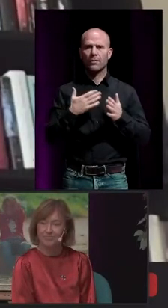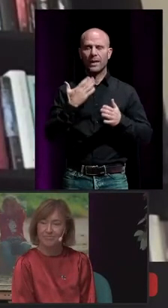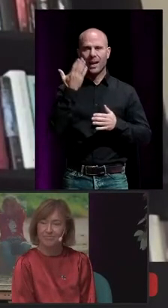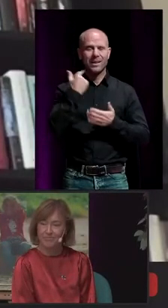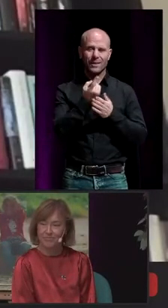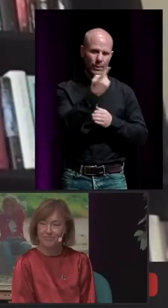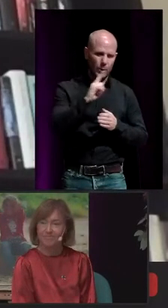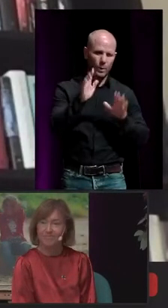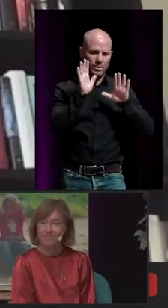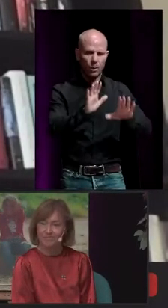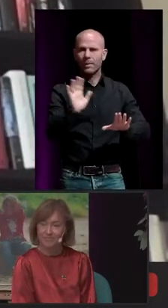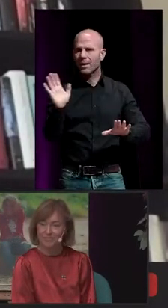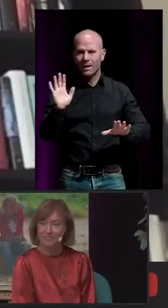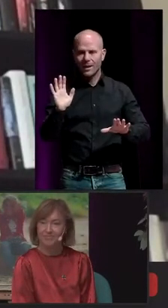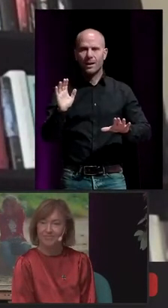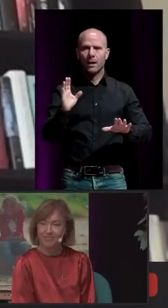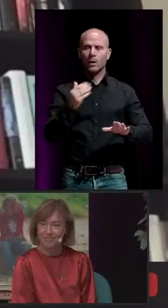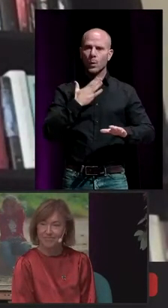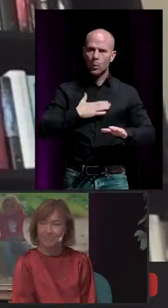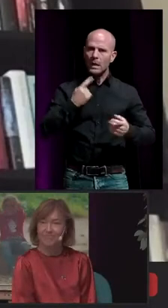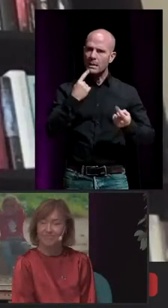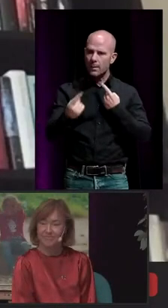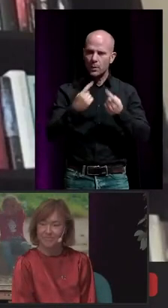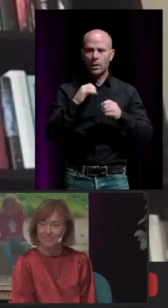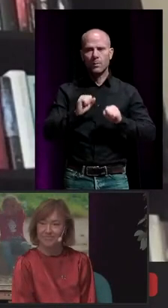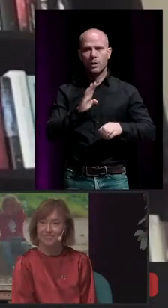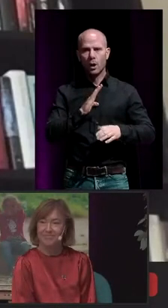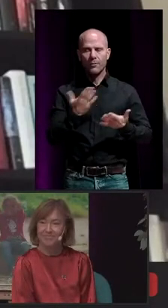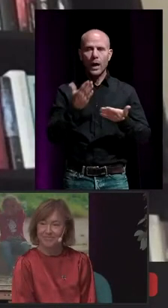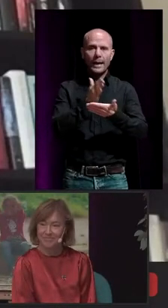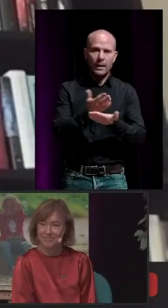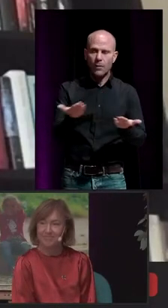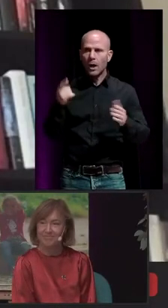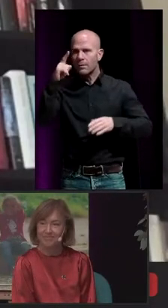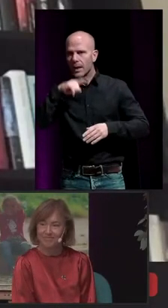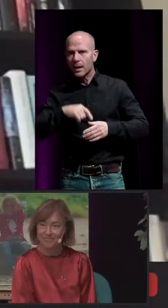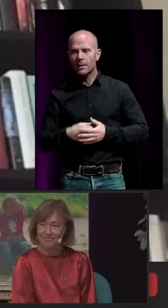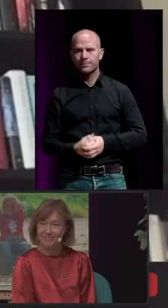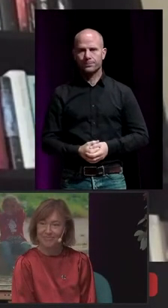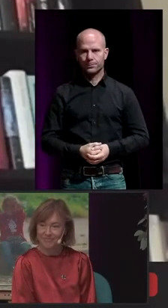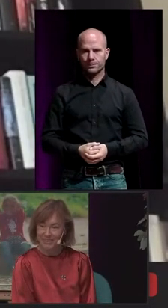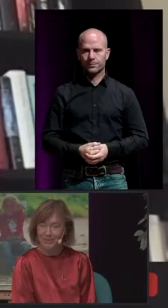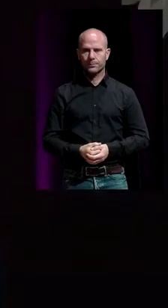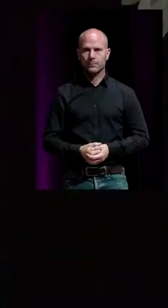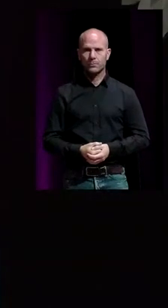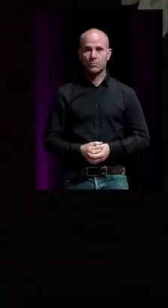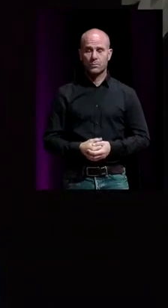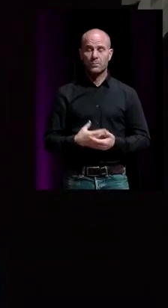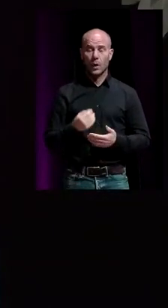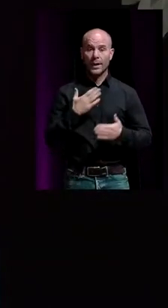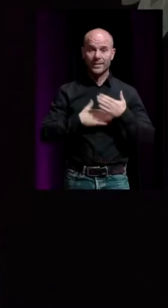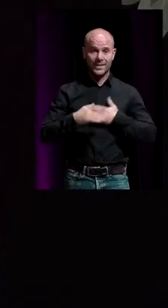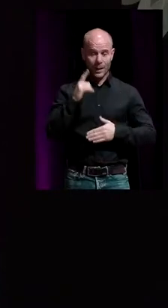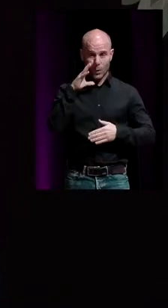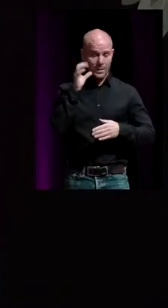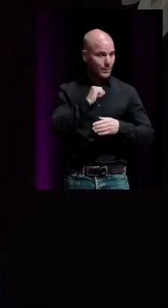eller stoppa, utan då behöver vi ju det goda samtalet om vad som är rätt och vad som är fel. Mm. Jag tror det var ett intressant koncept där, det